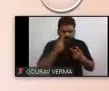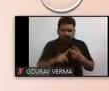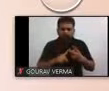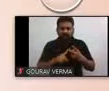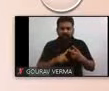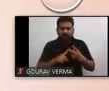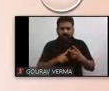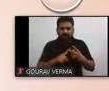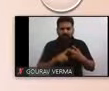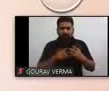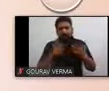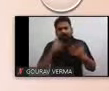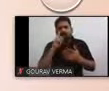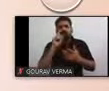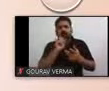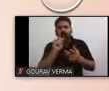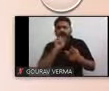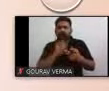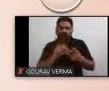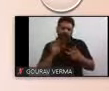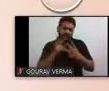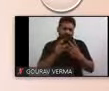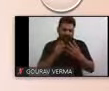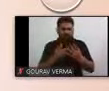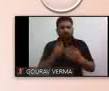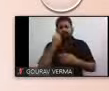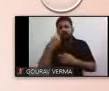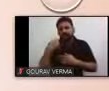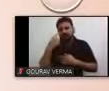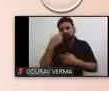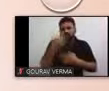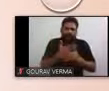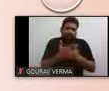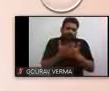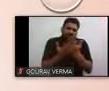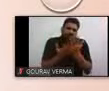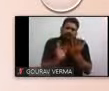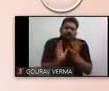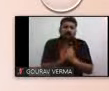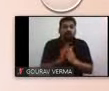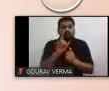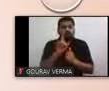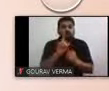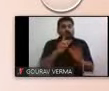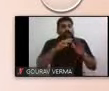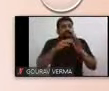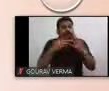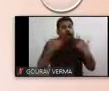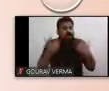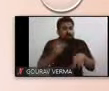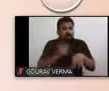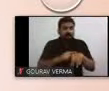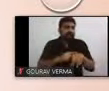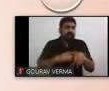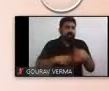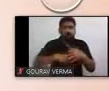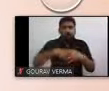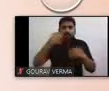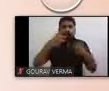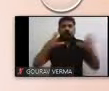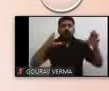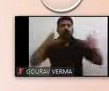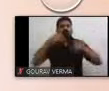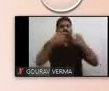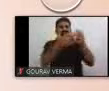या दादा दादी हो सकते हैं, एक दो भाई बहन हो सकते हैं, लेकिन कभी भी वो एक बड़े ग्रुप में